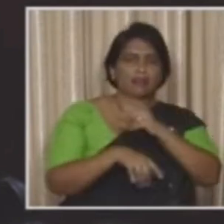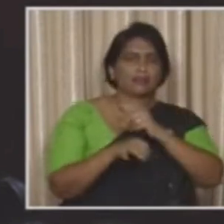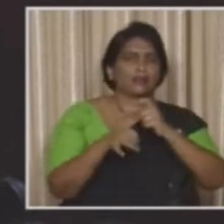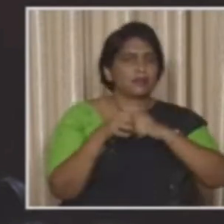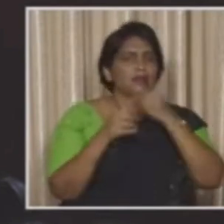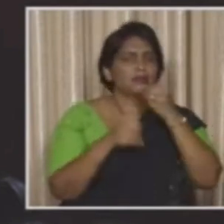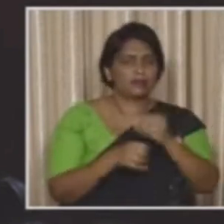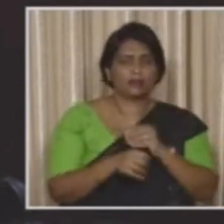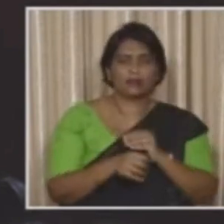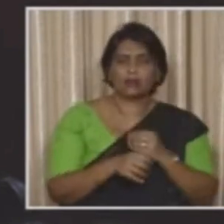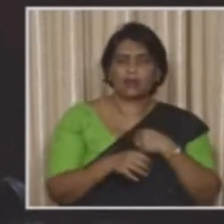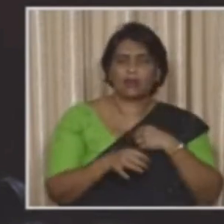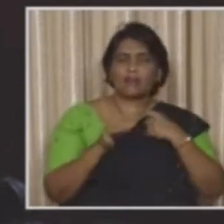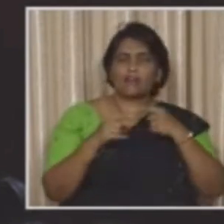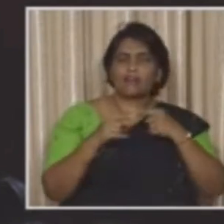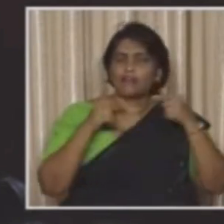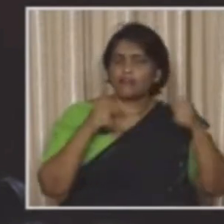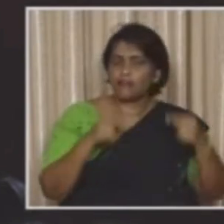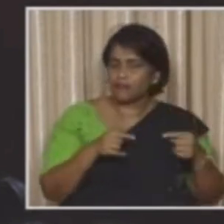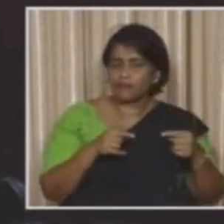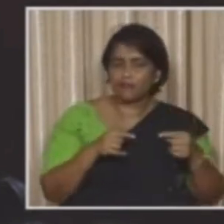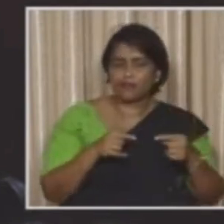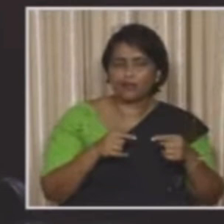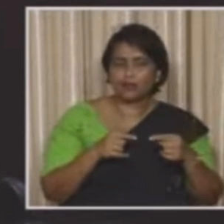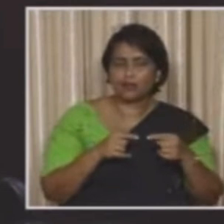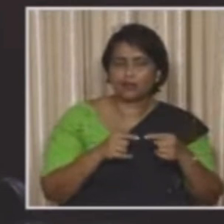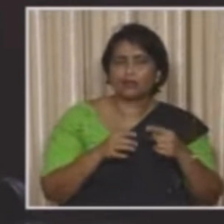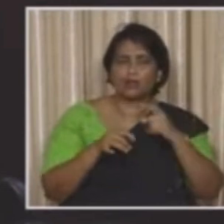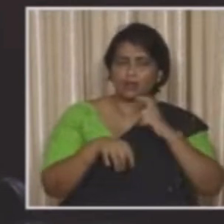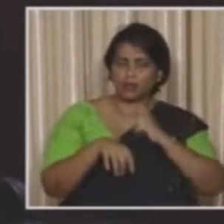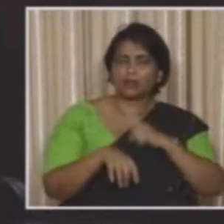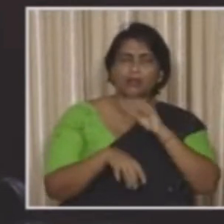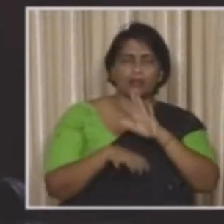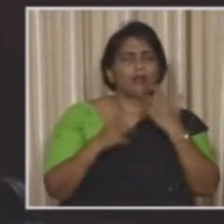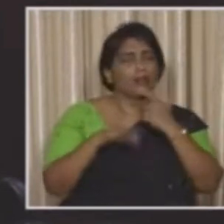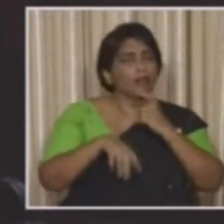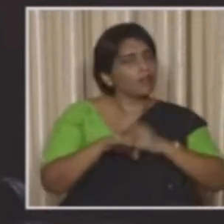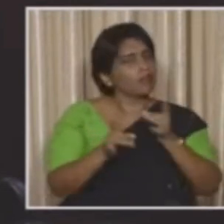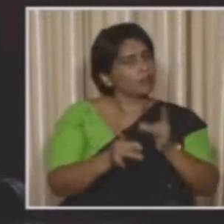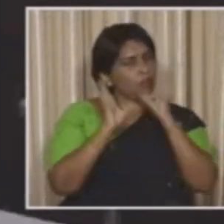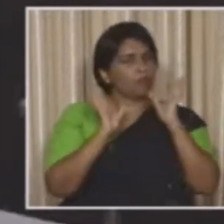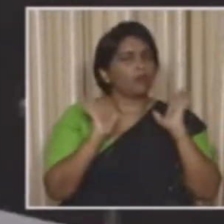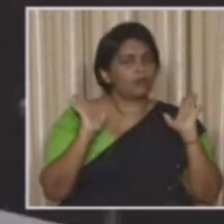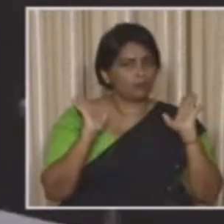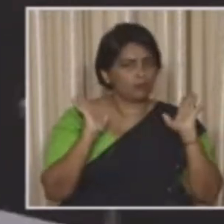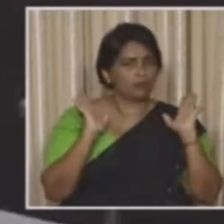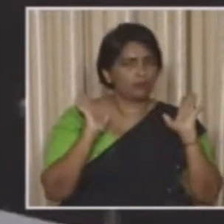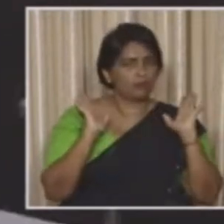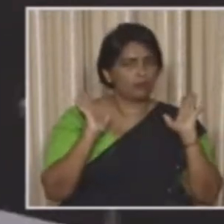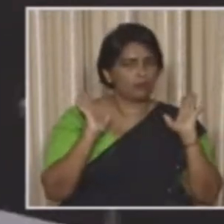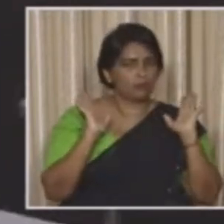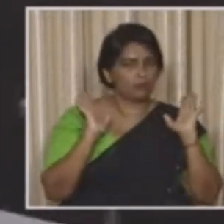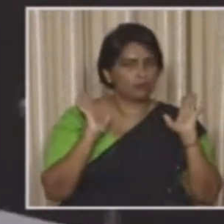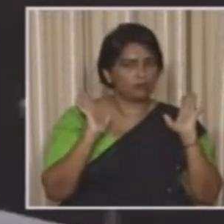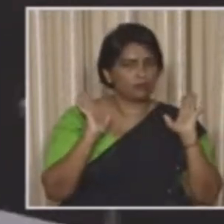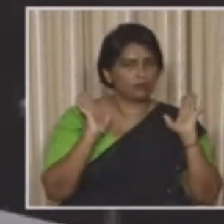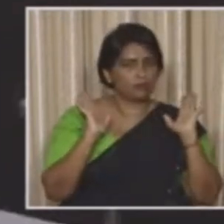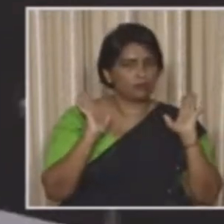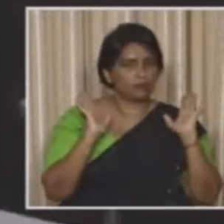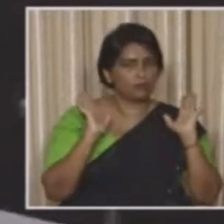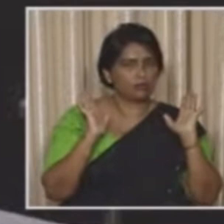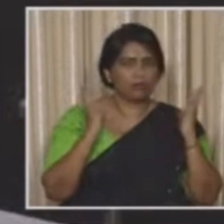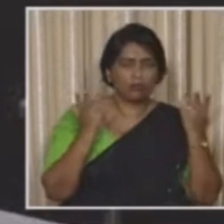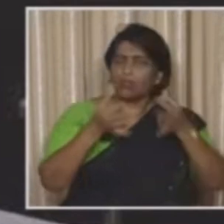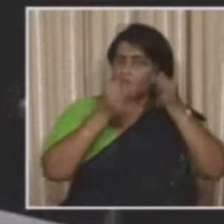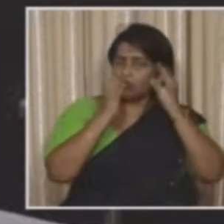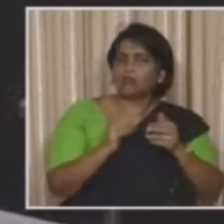එතුමාට දුන්නේ. මම විපක්ෂ නායකතුමාගේ අවස්ථාව වෙලාව ගැටලුවක් නැහැ. ඔබතුමාට දැන් අවස්ථාව තියෙනවා. මම වෙලා මොකක් හරි විධිමත් භාවයක් තියෙන්න. හරිද? මොකක්